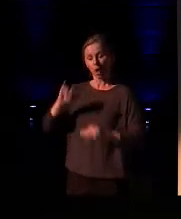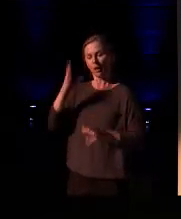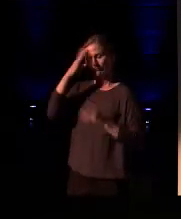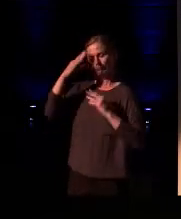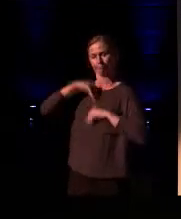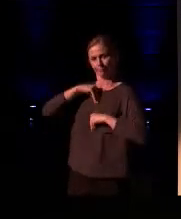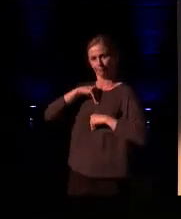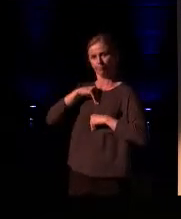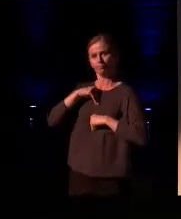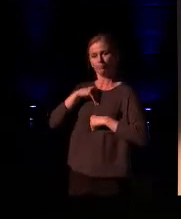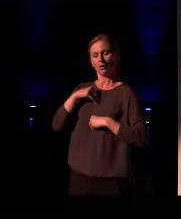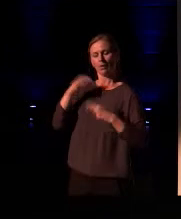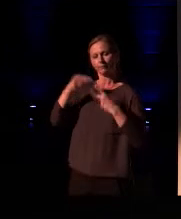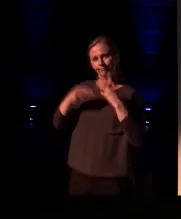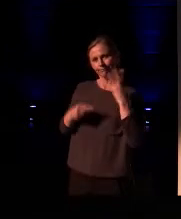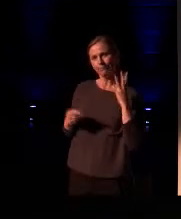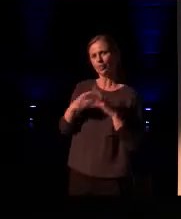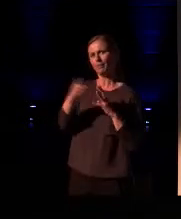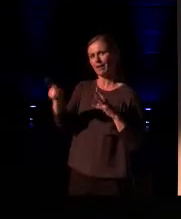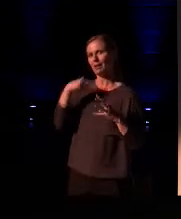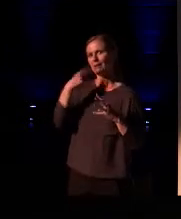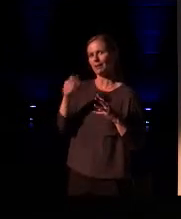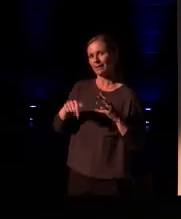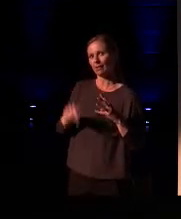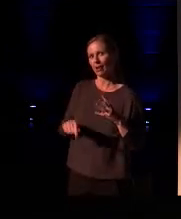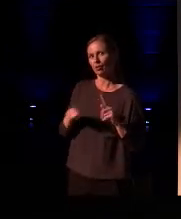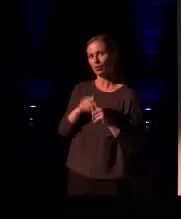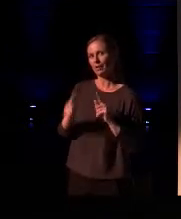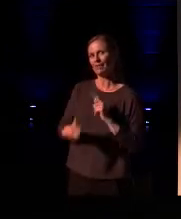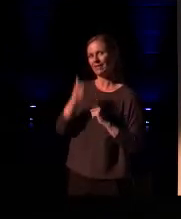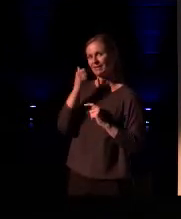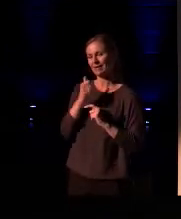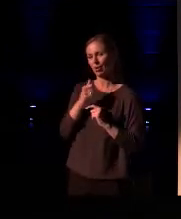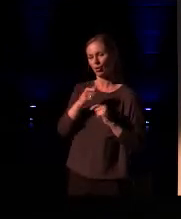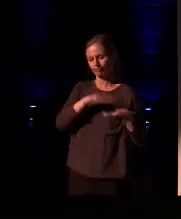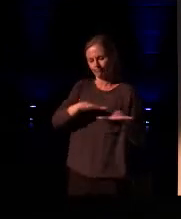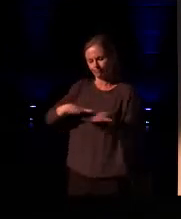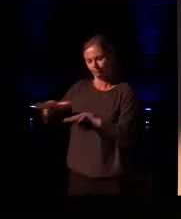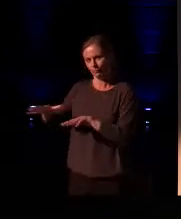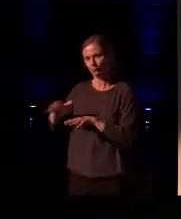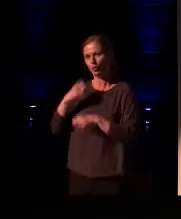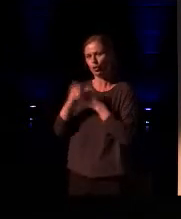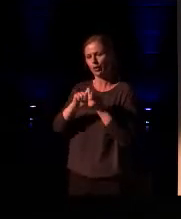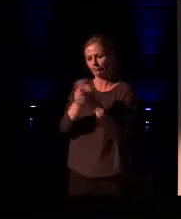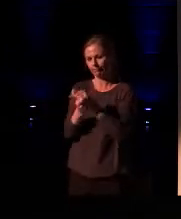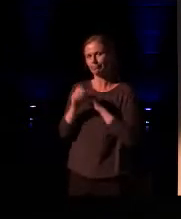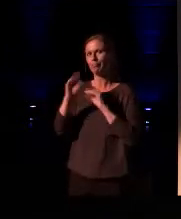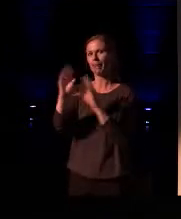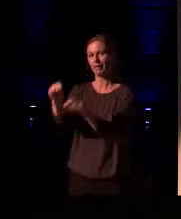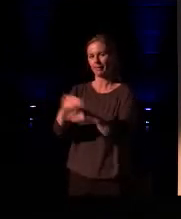også, noe av de tingene dere har kommet med i dag, som det viktig å få på plass for å gjøre det enda bedre.